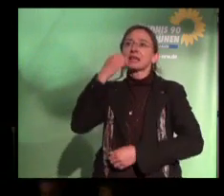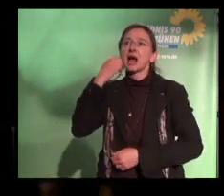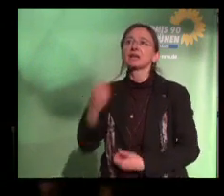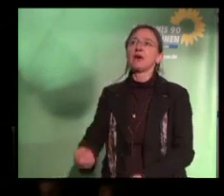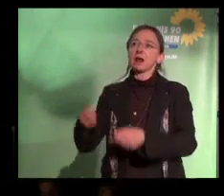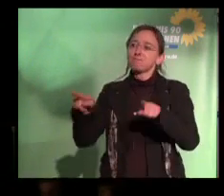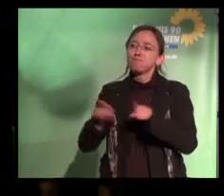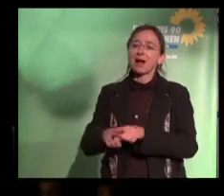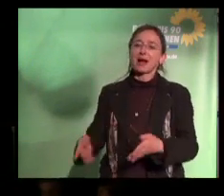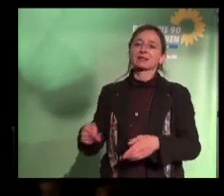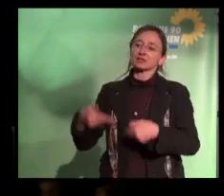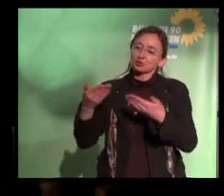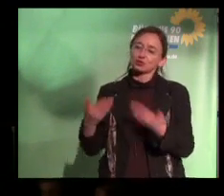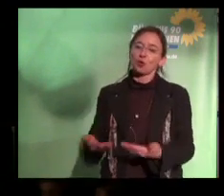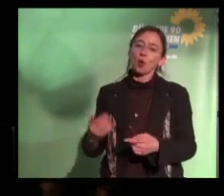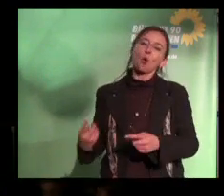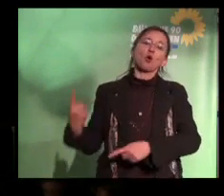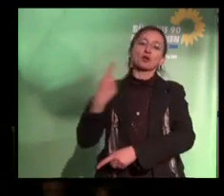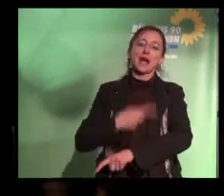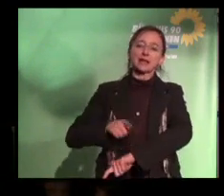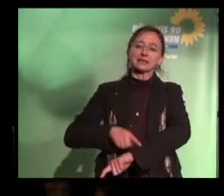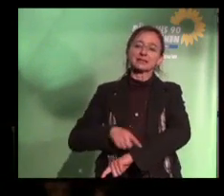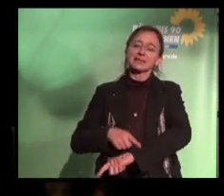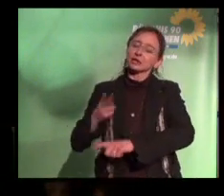Ramsauer oder nicht für zuständig.